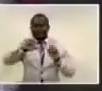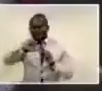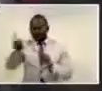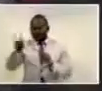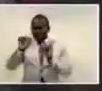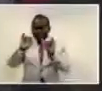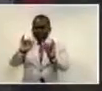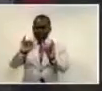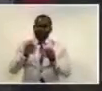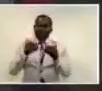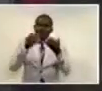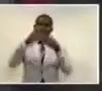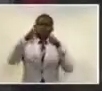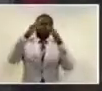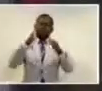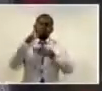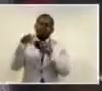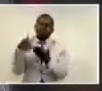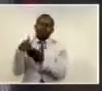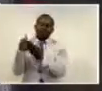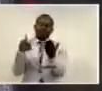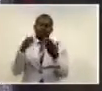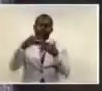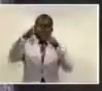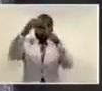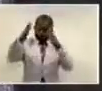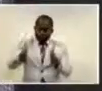ibisigaye mubigeze ku bayobozi